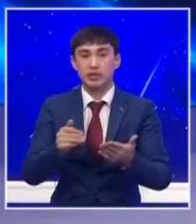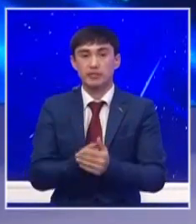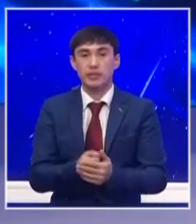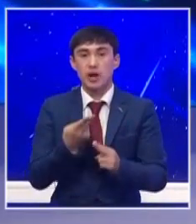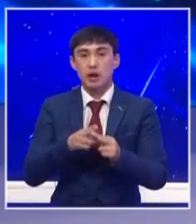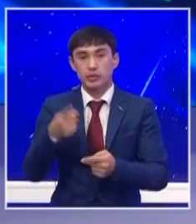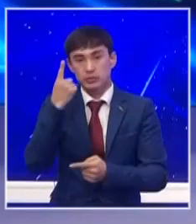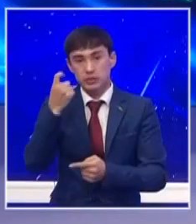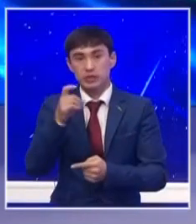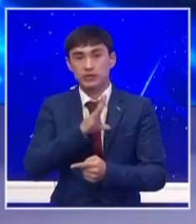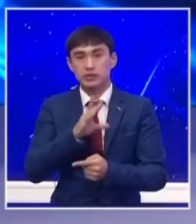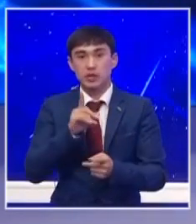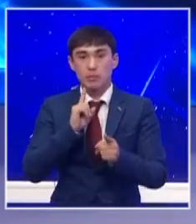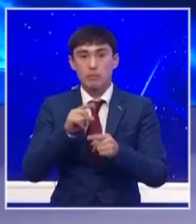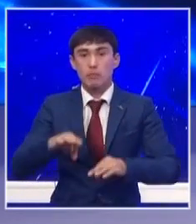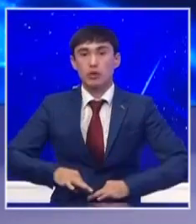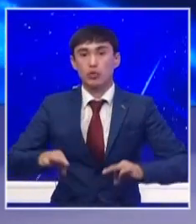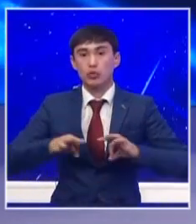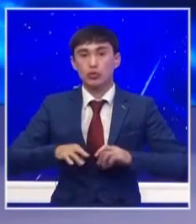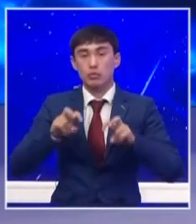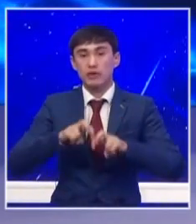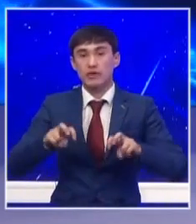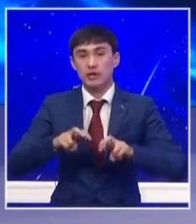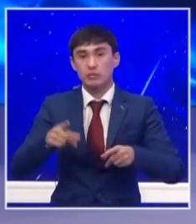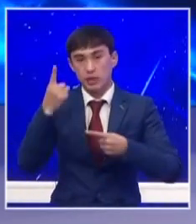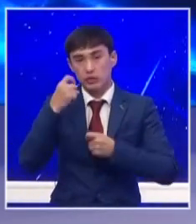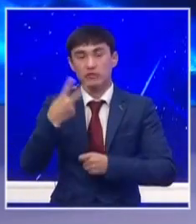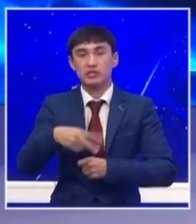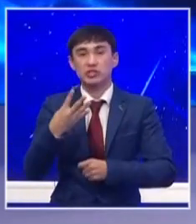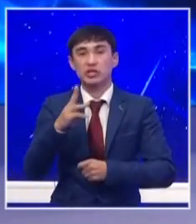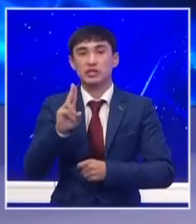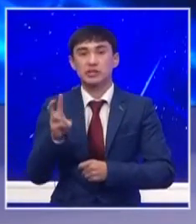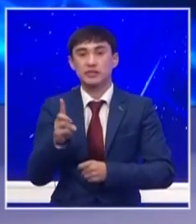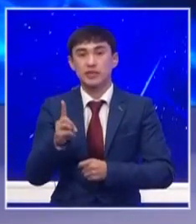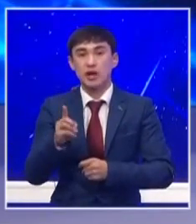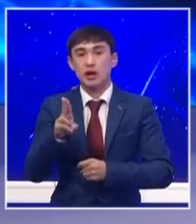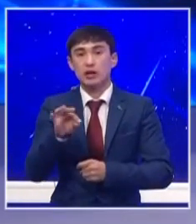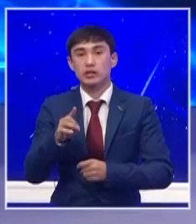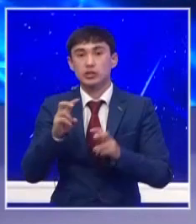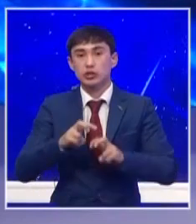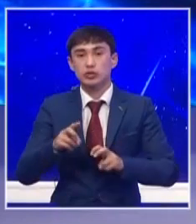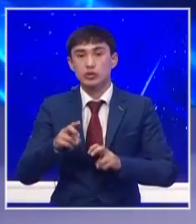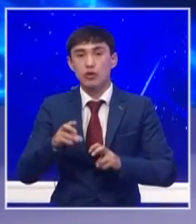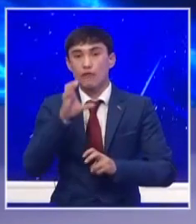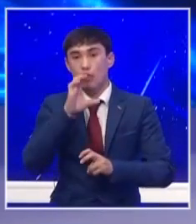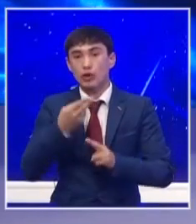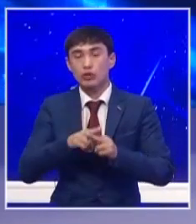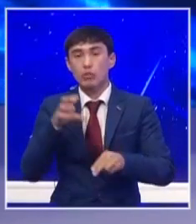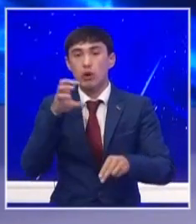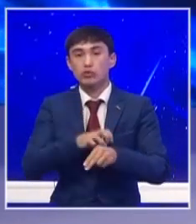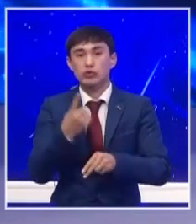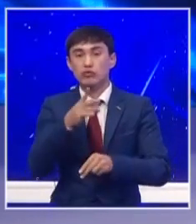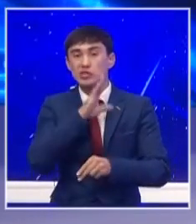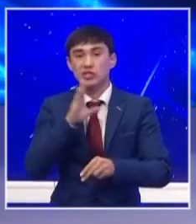бесплатно об этом стало известно В ходе Прокурорской проверки передаёт 24 kz в кар Каролинский ищёт волка который покусал